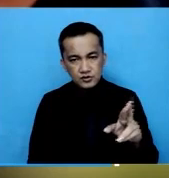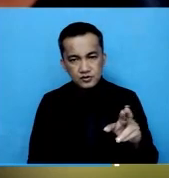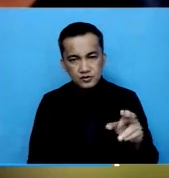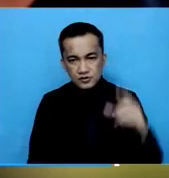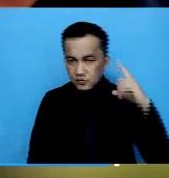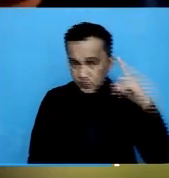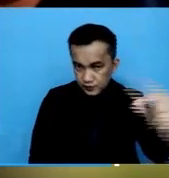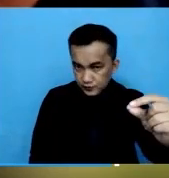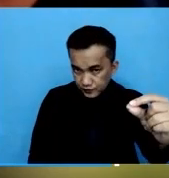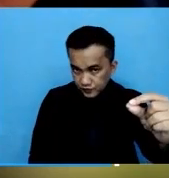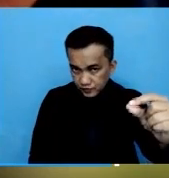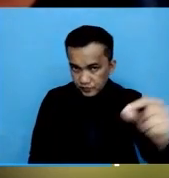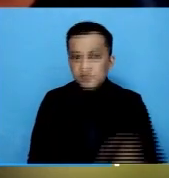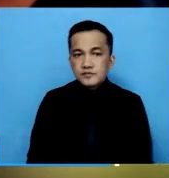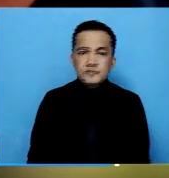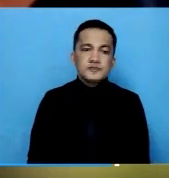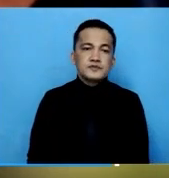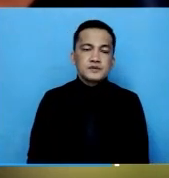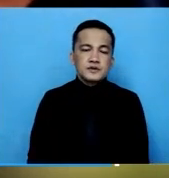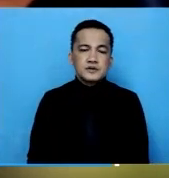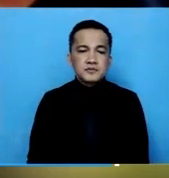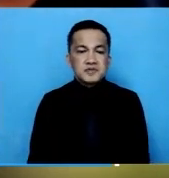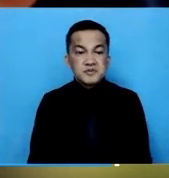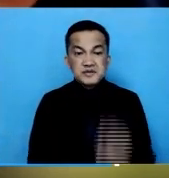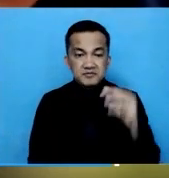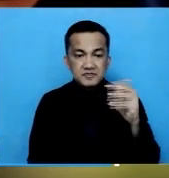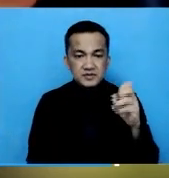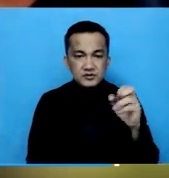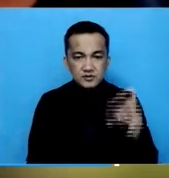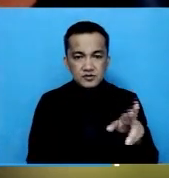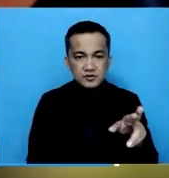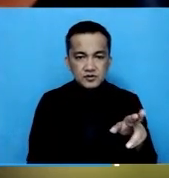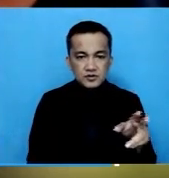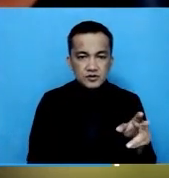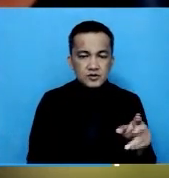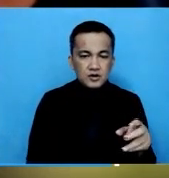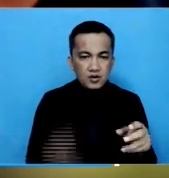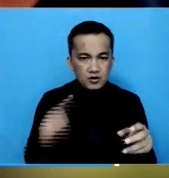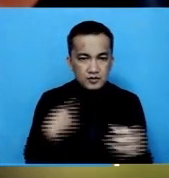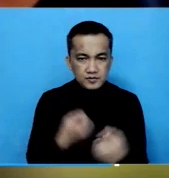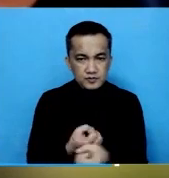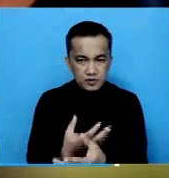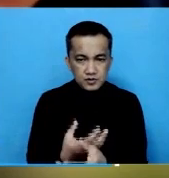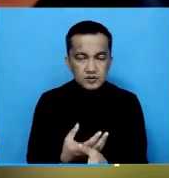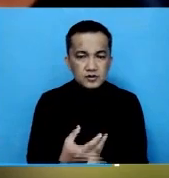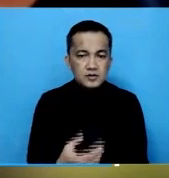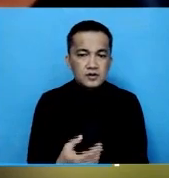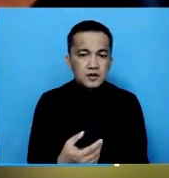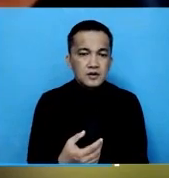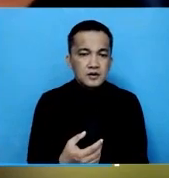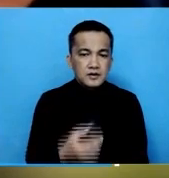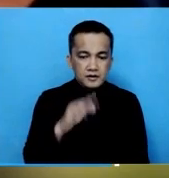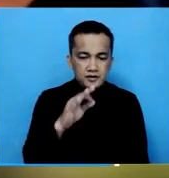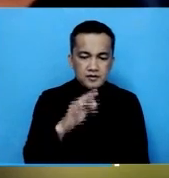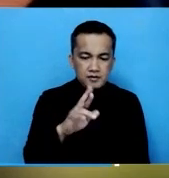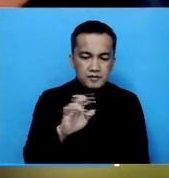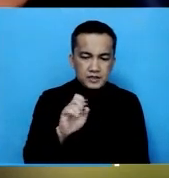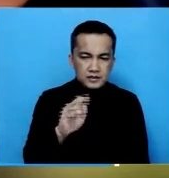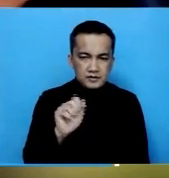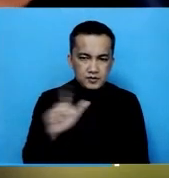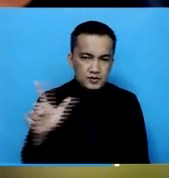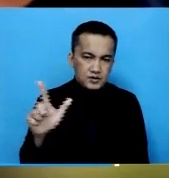So posible na isa tong meteor or pwede rin na kung may explosion na involved, isang fireball or ball